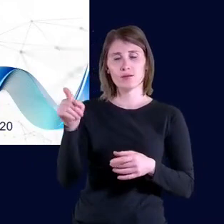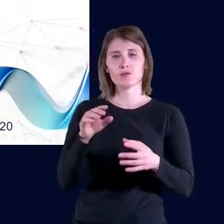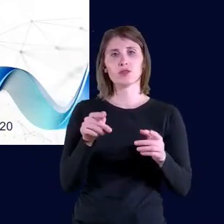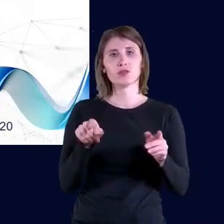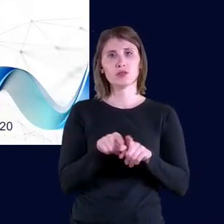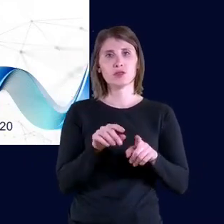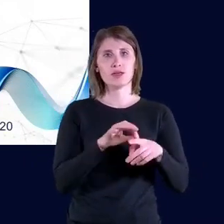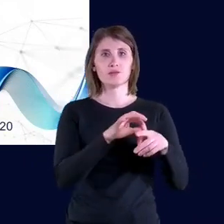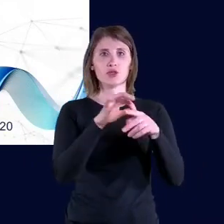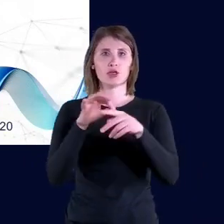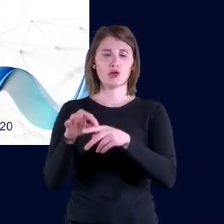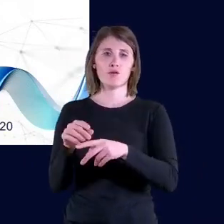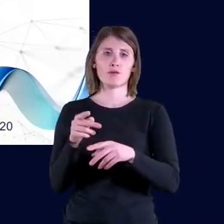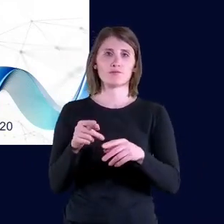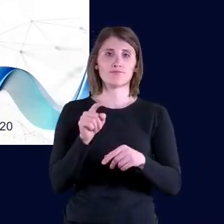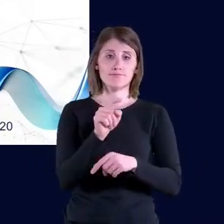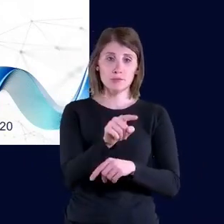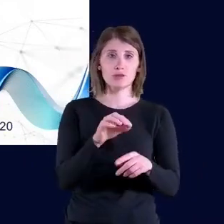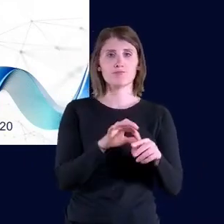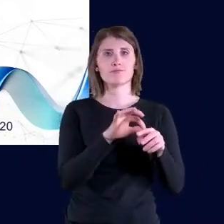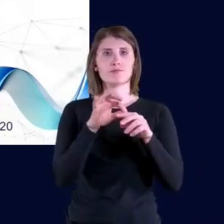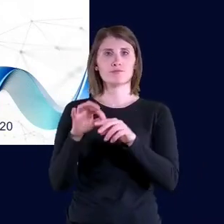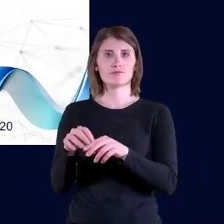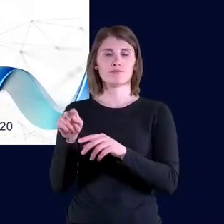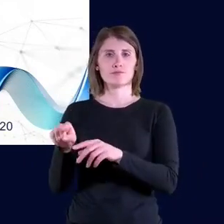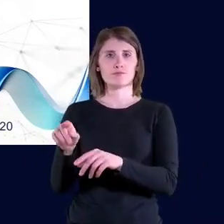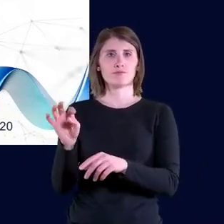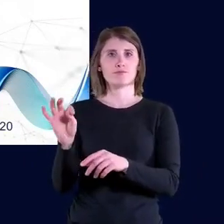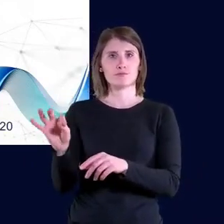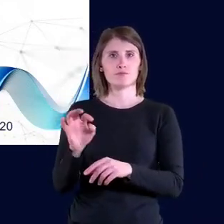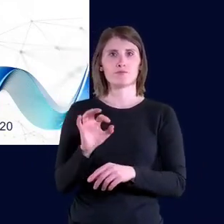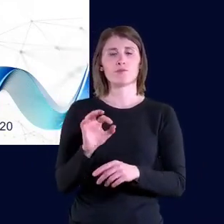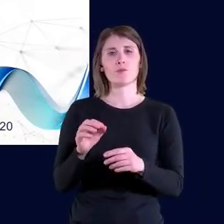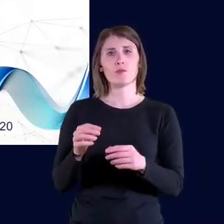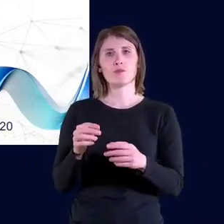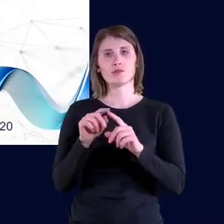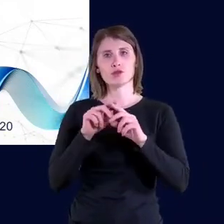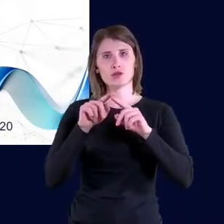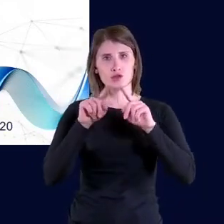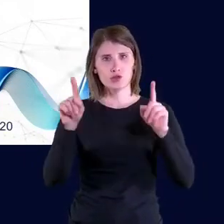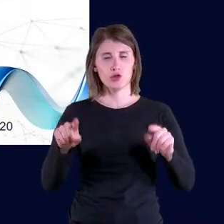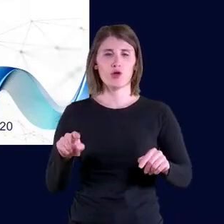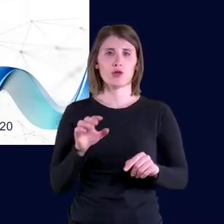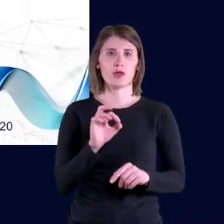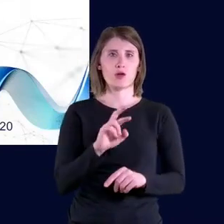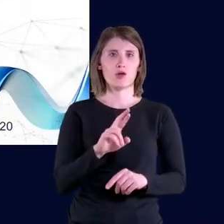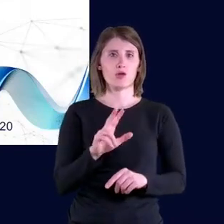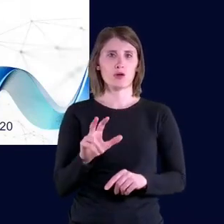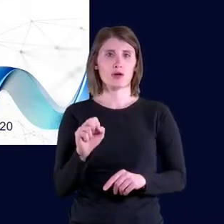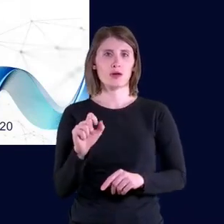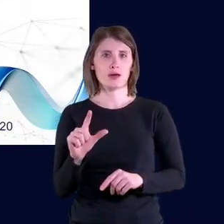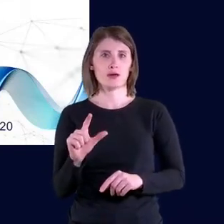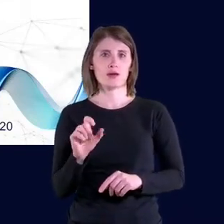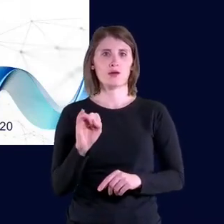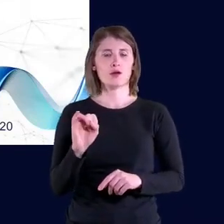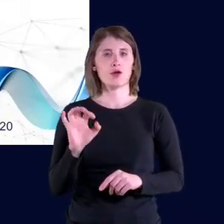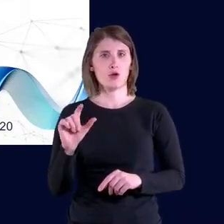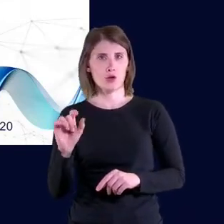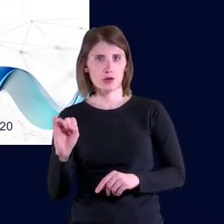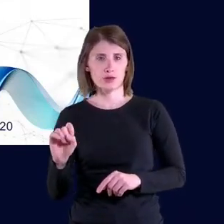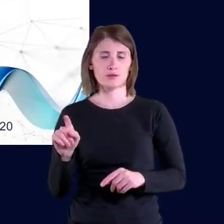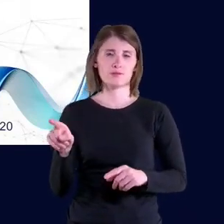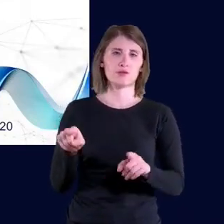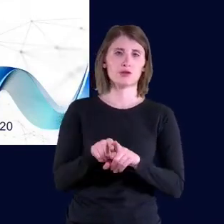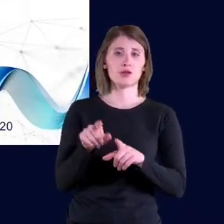przekierowanie po kliknięciu w link do portalu Orchid orck istnieje także możliwość powiązania twórców z rolami